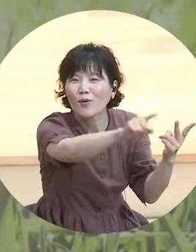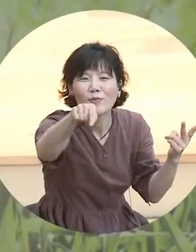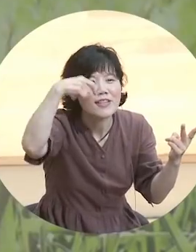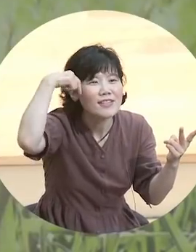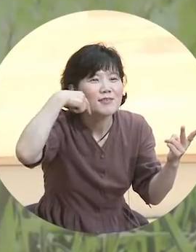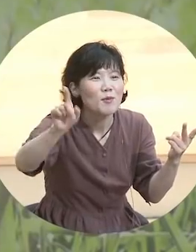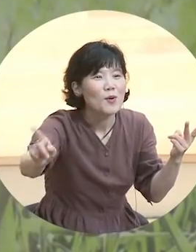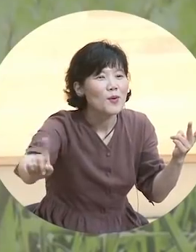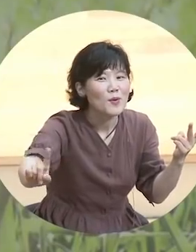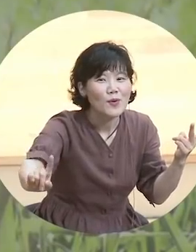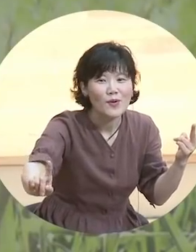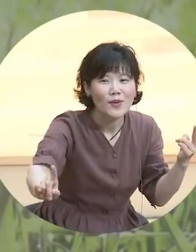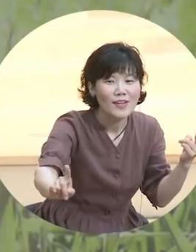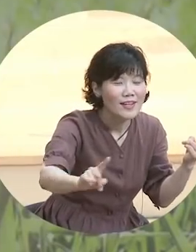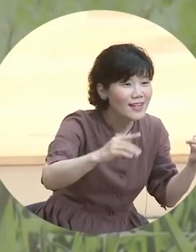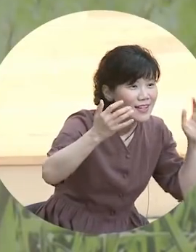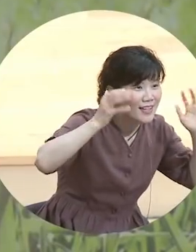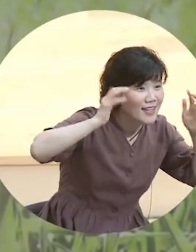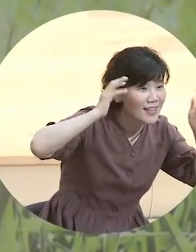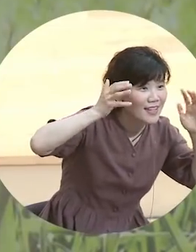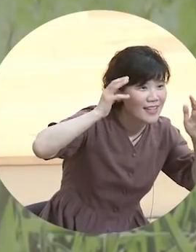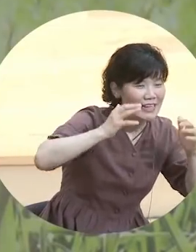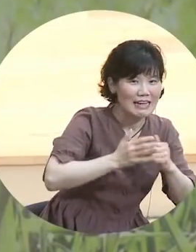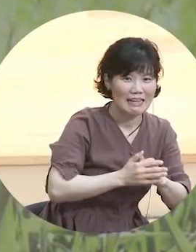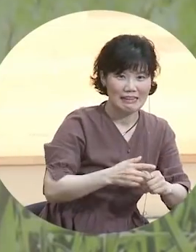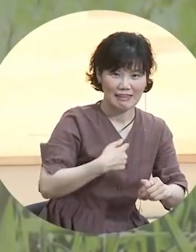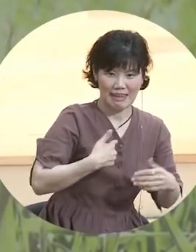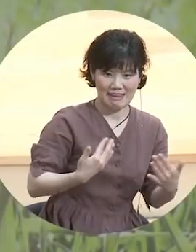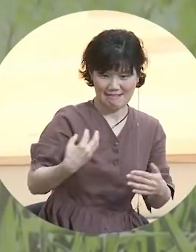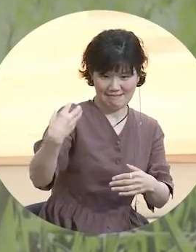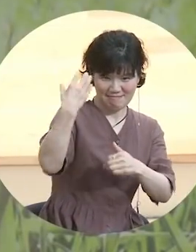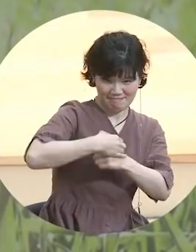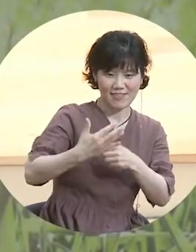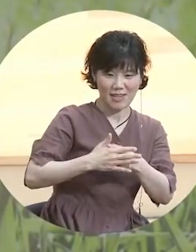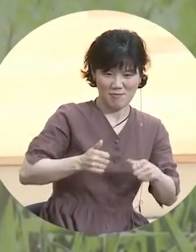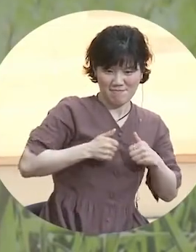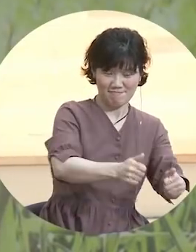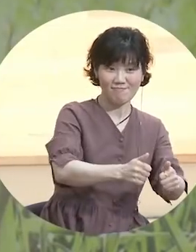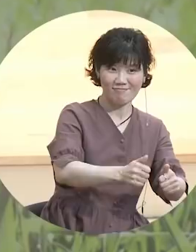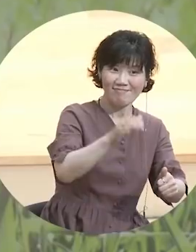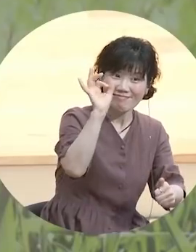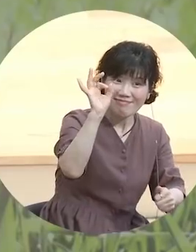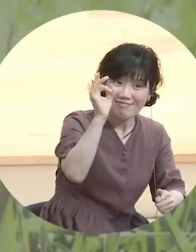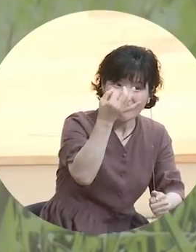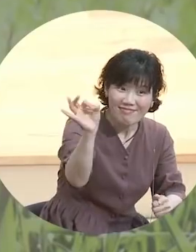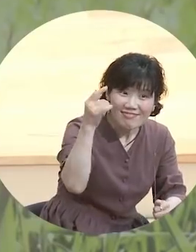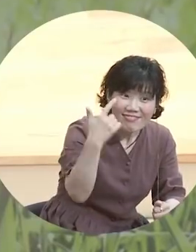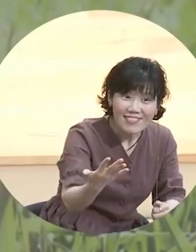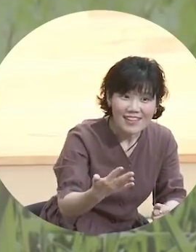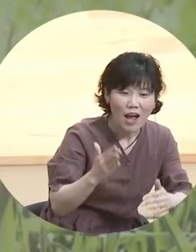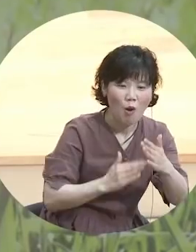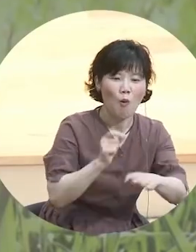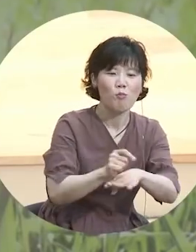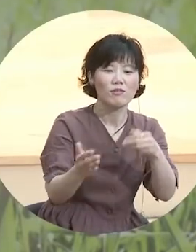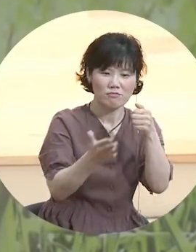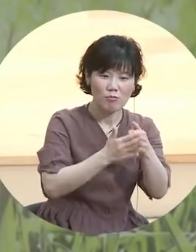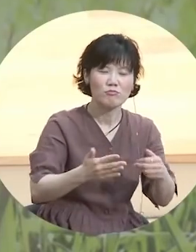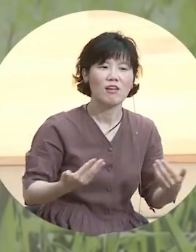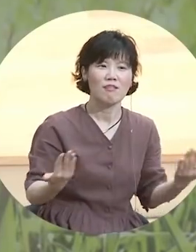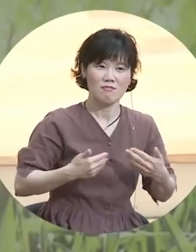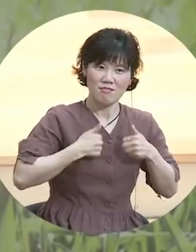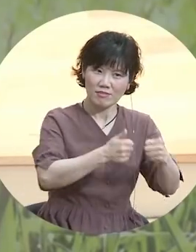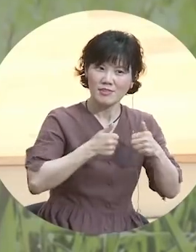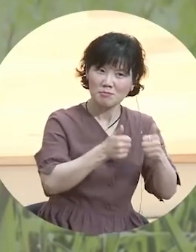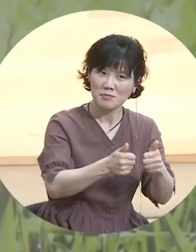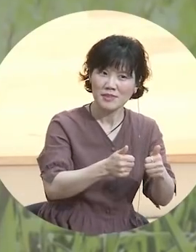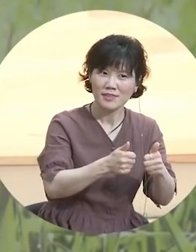뭐예요? 여러분 헷갈려요? 아, 자기 임무에 충실했으니까 무죄입니까? 공무원으로서 열심히 일했으니까